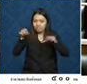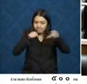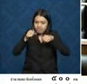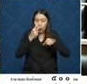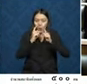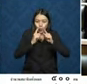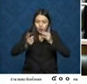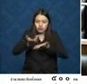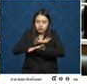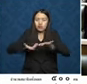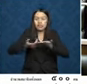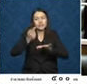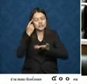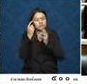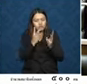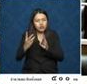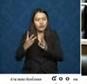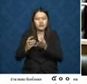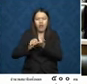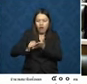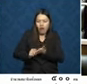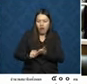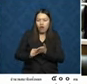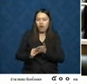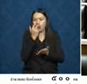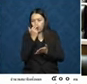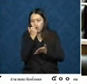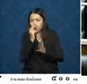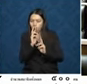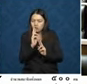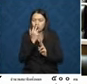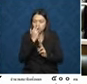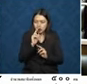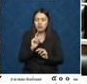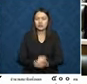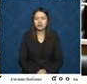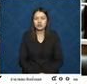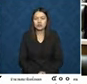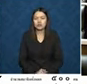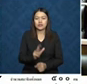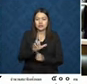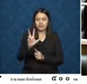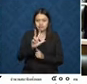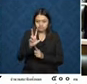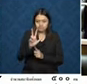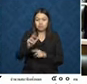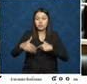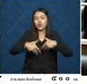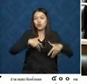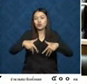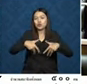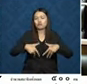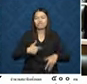ออกอย่างรอบคอบครอบคลุมและระมัดระวังมากที่สุดและประเด็นที่3ค่ะสำหรับประชาชน